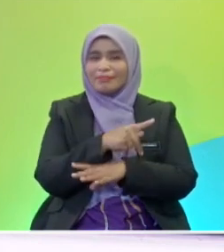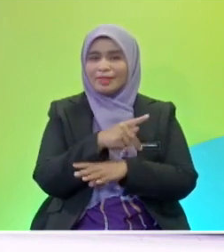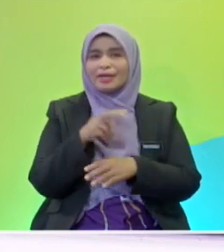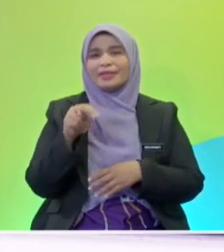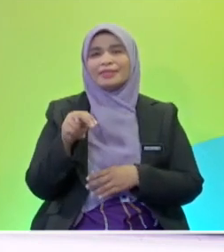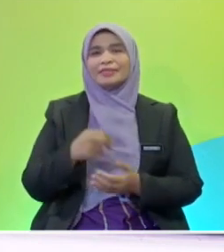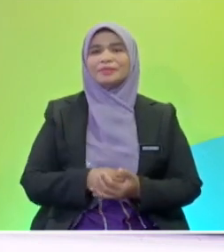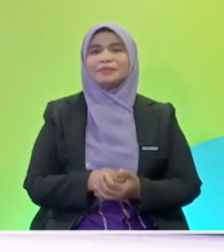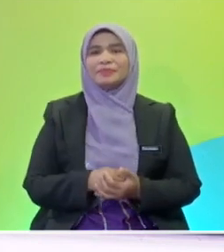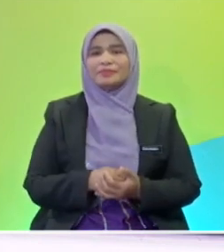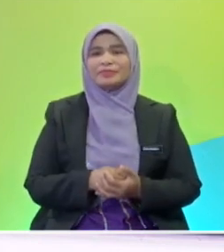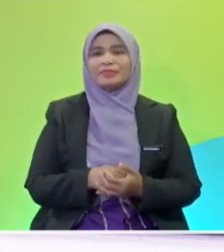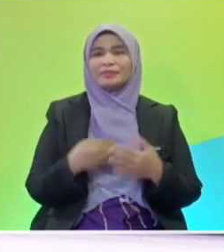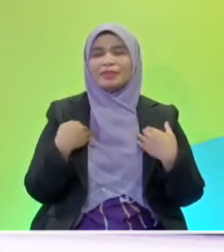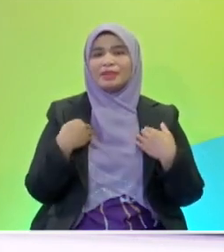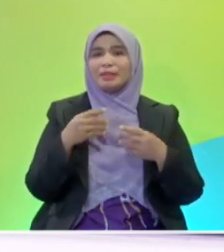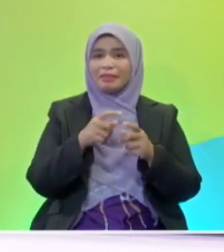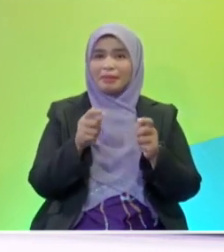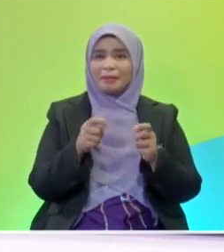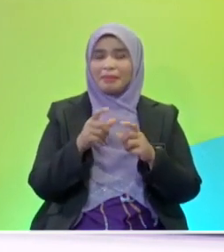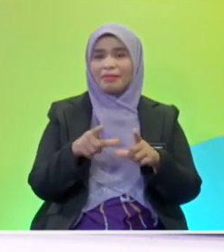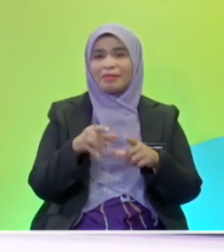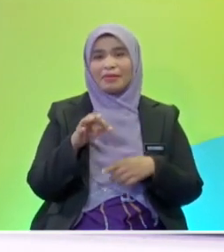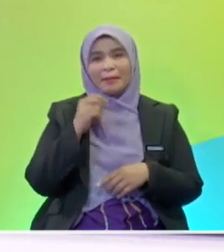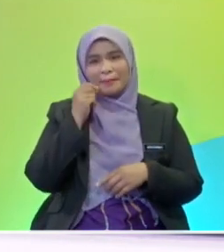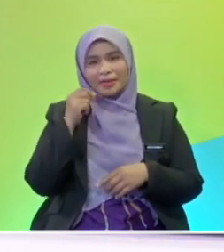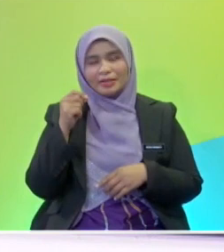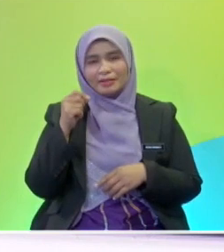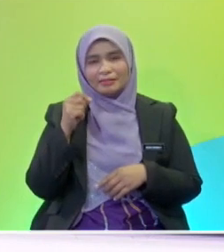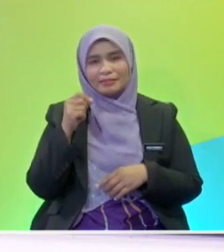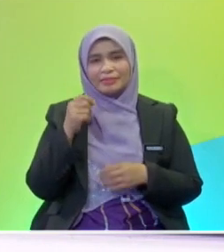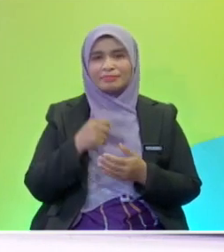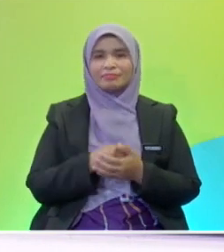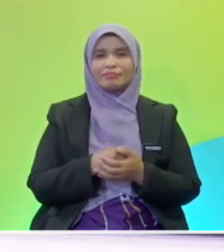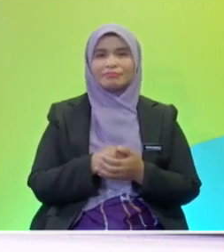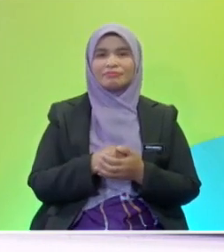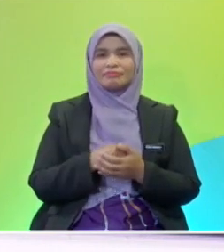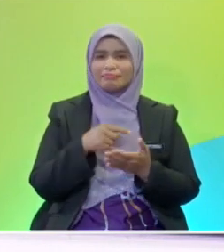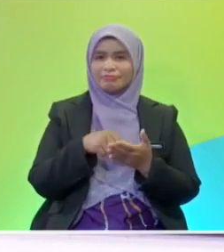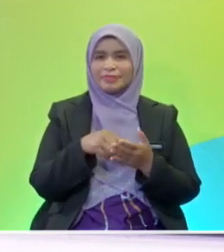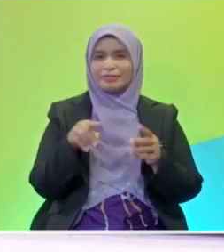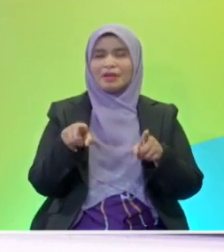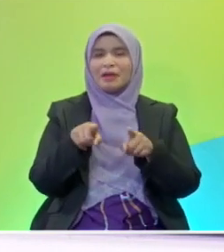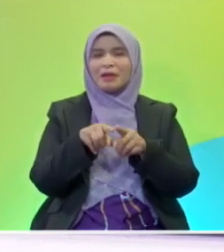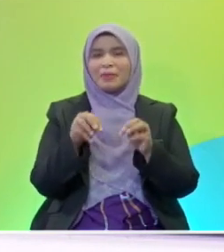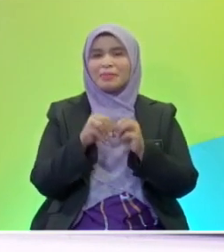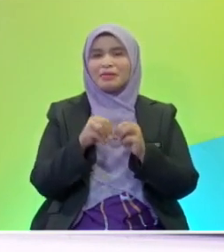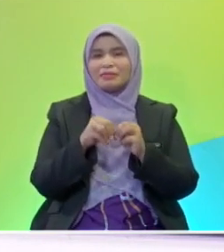bekas P ini Uncang yang pernah buat dulu ni